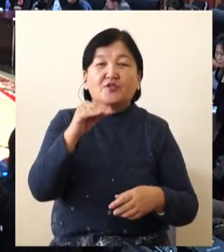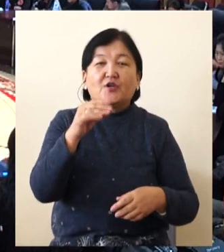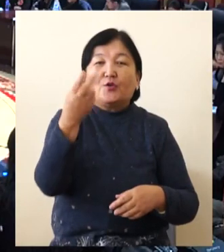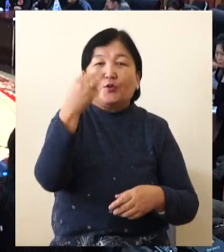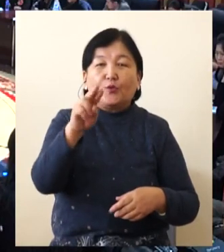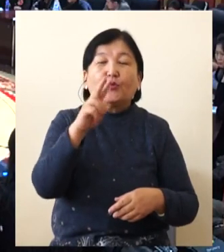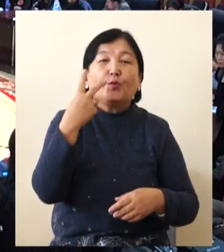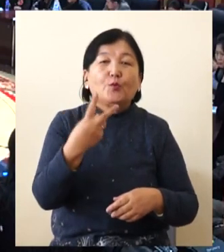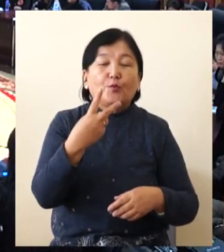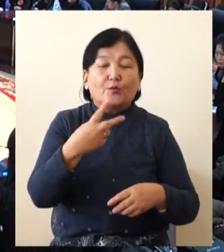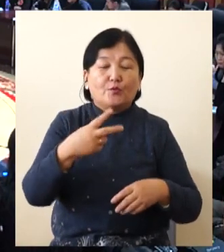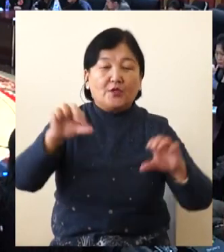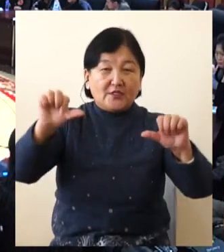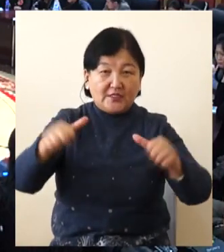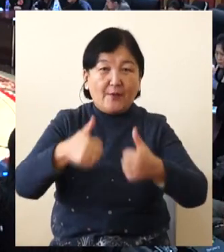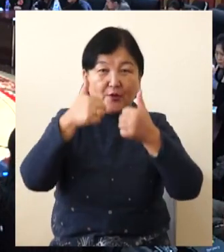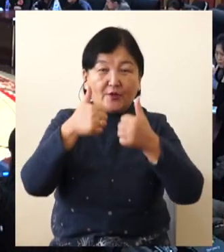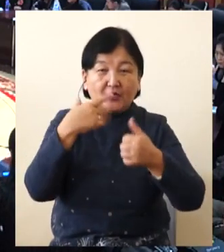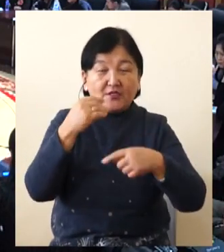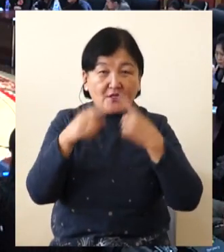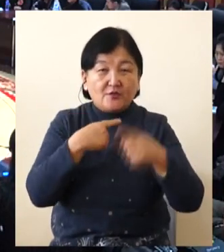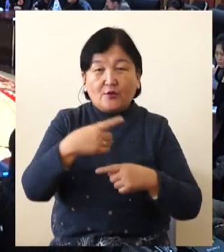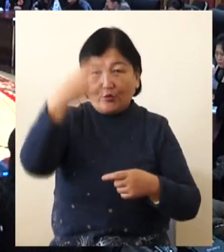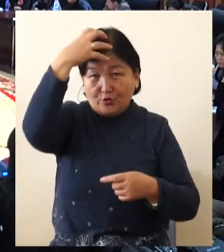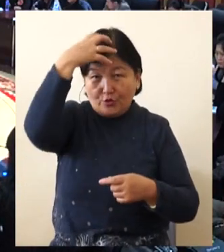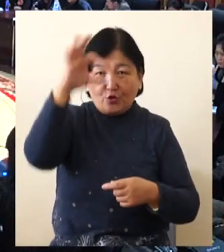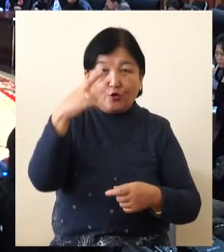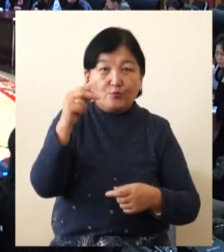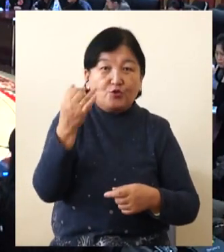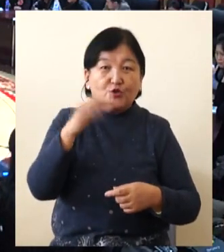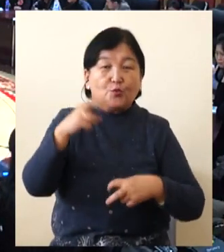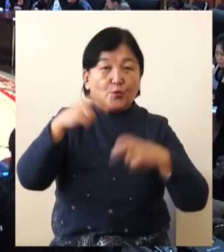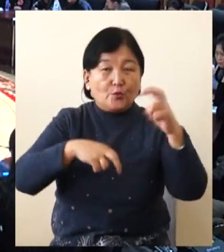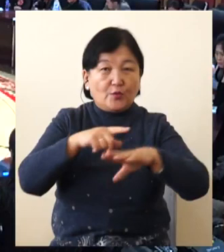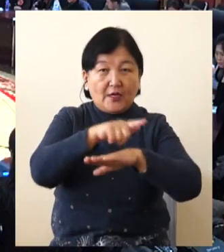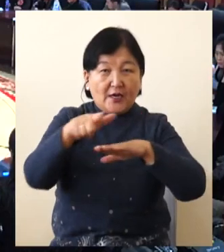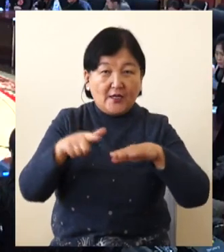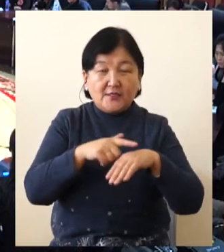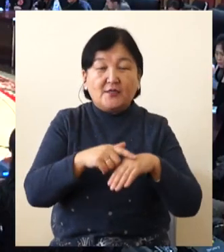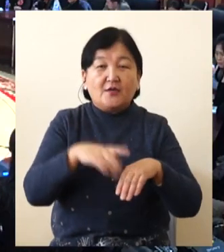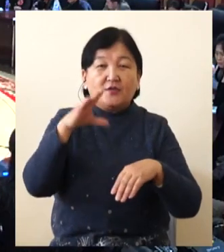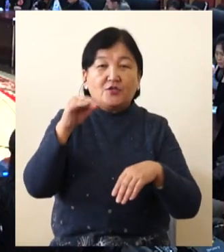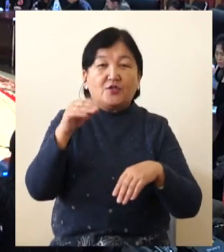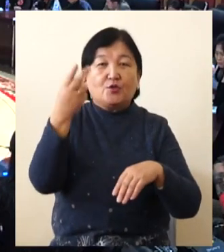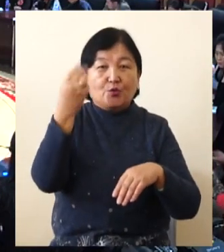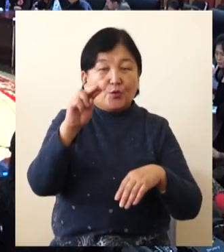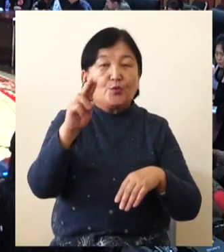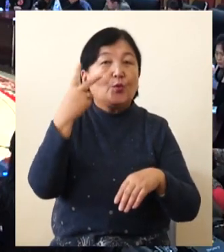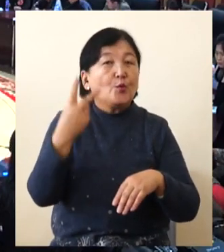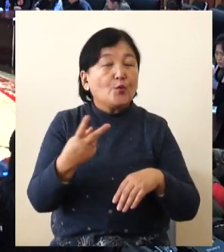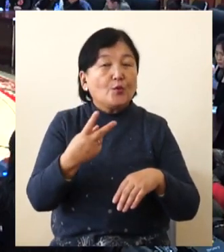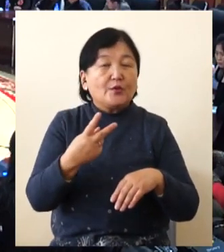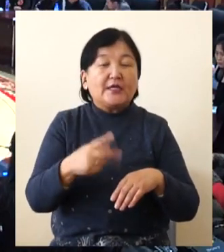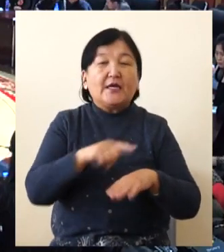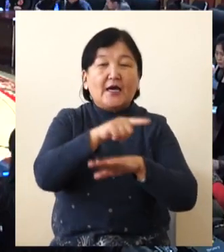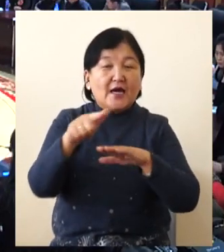үйлдэл хөгжүүлнэ гэж яриад байдаг. Тэгсэн хэрнээ төрийн өмч төлөвлөхийн газрууд нь болохоор нөгөө нэг жижиг том үйлдвэрлэлийг өнөөдөр явуулах хэрэгтэй бол